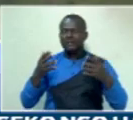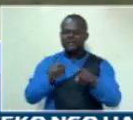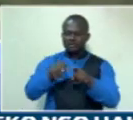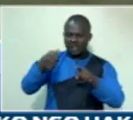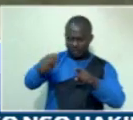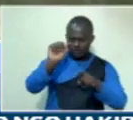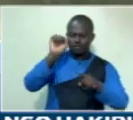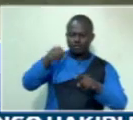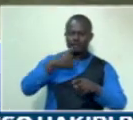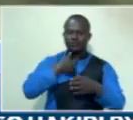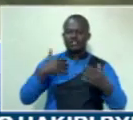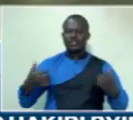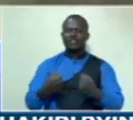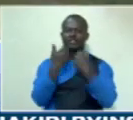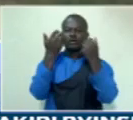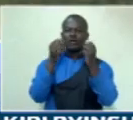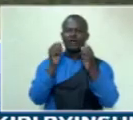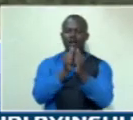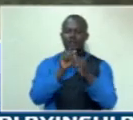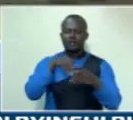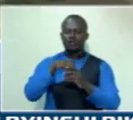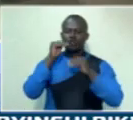nabyo bishobora kugira ingaruka no mu rwego